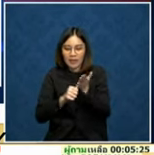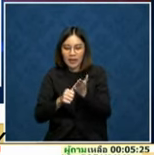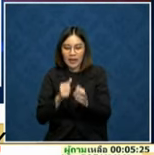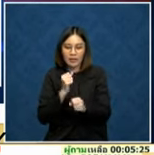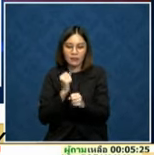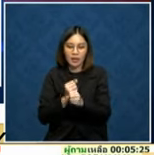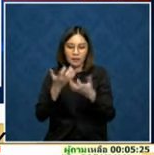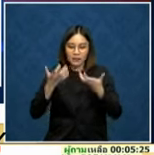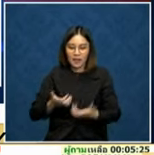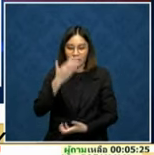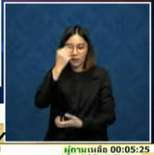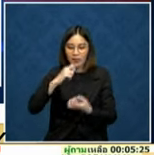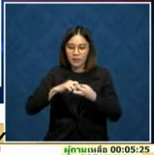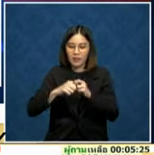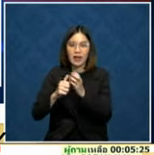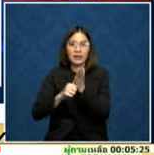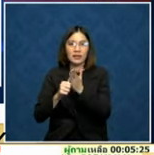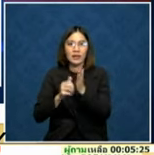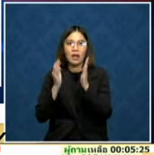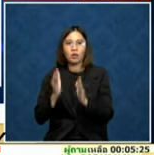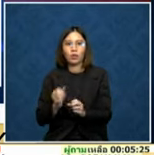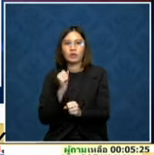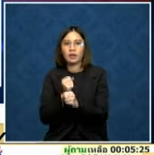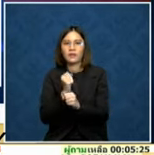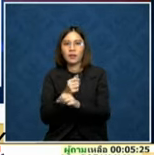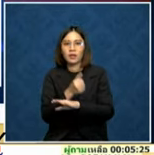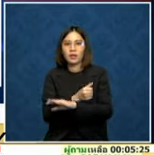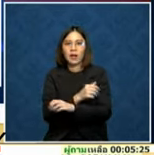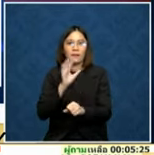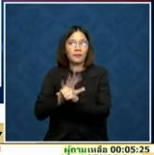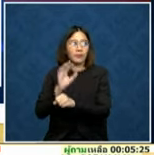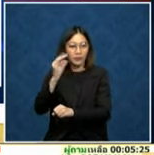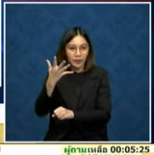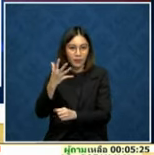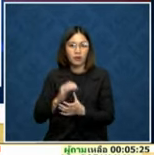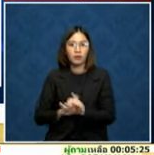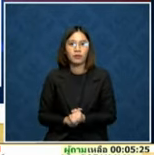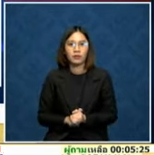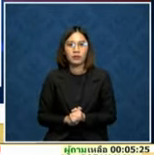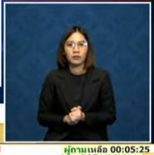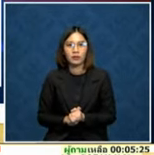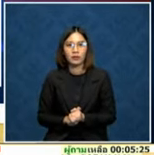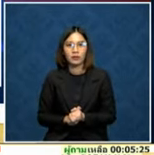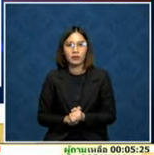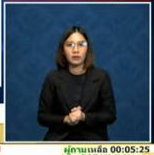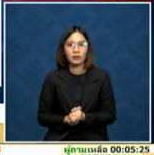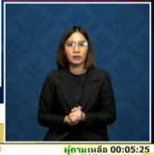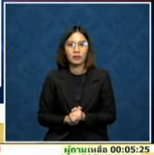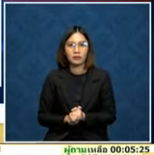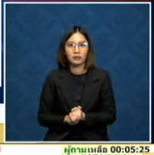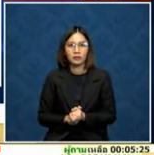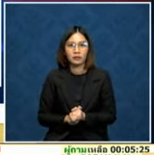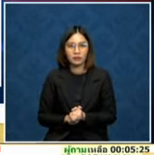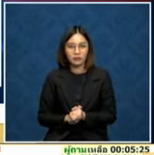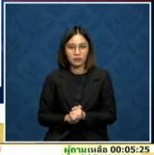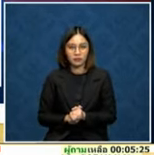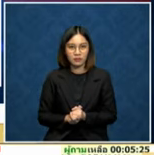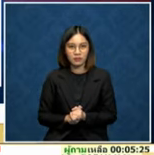ปกันขณที่ม